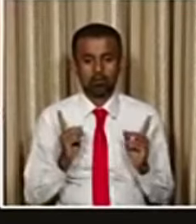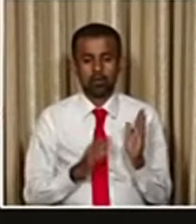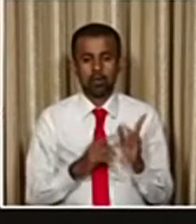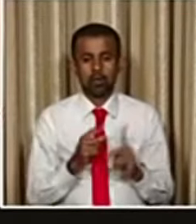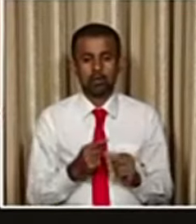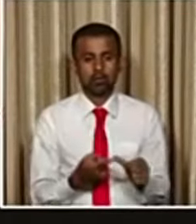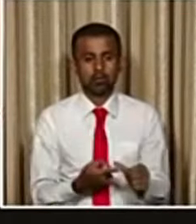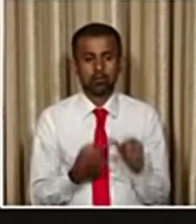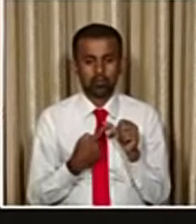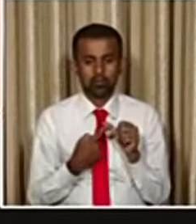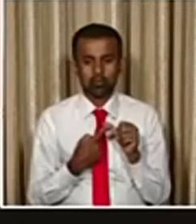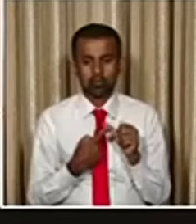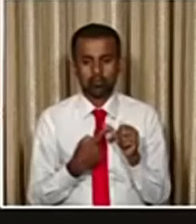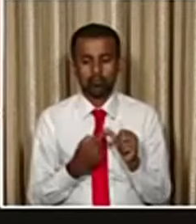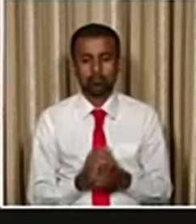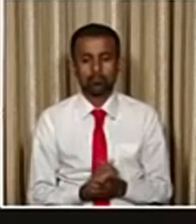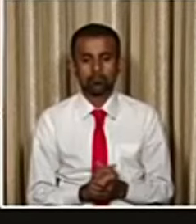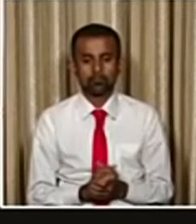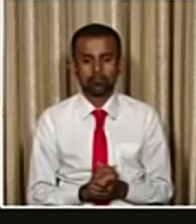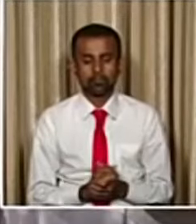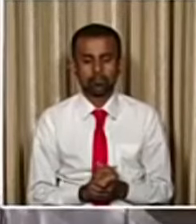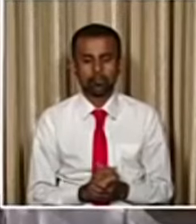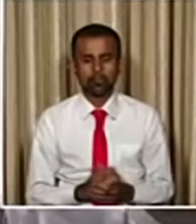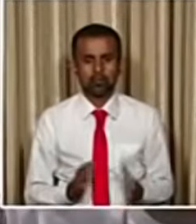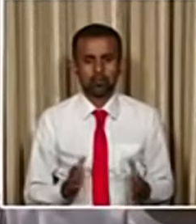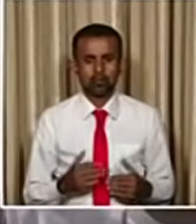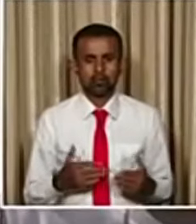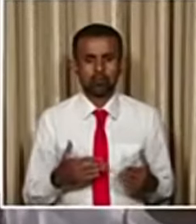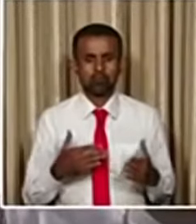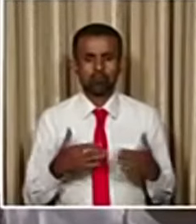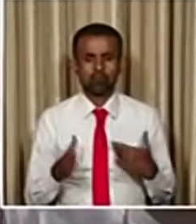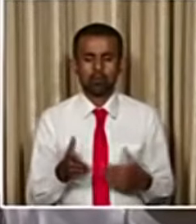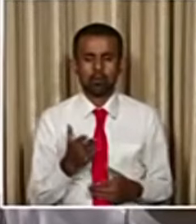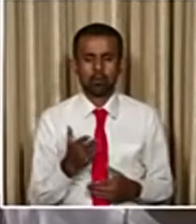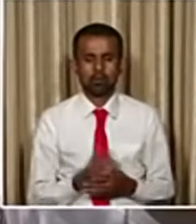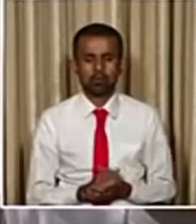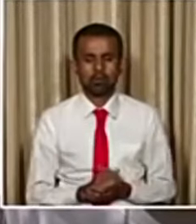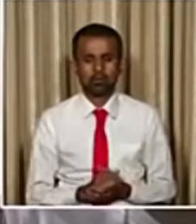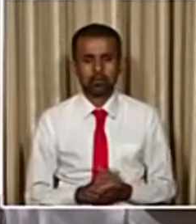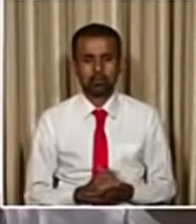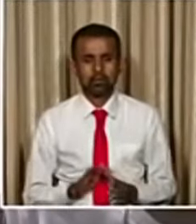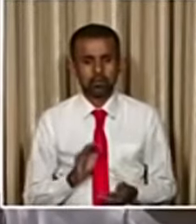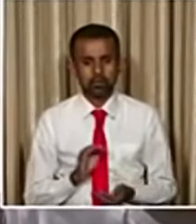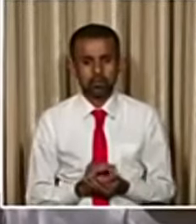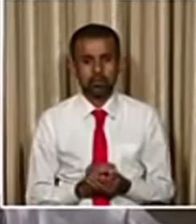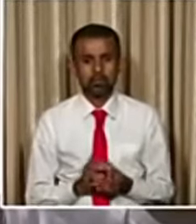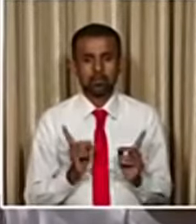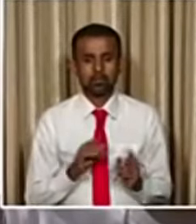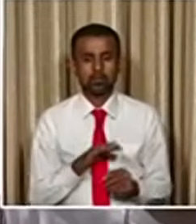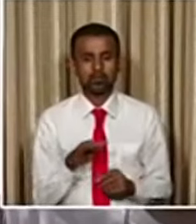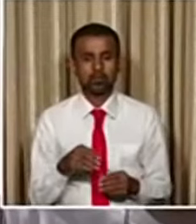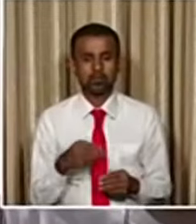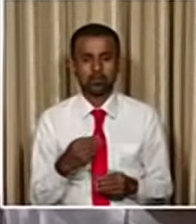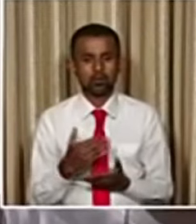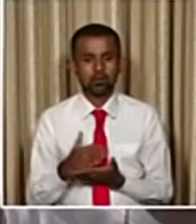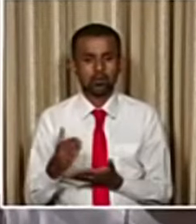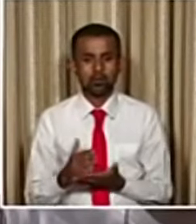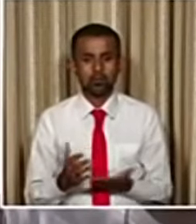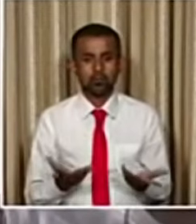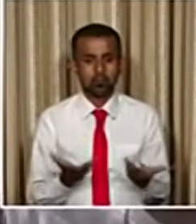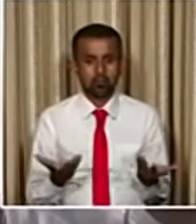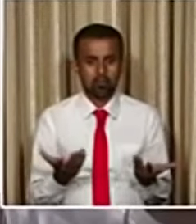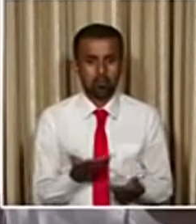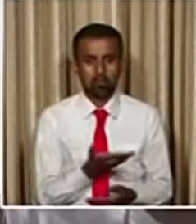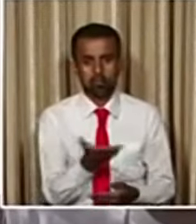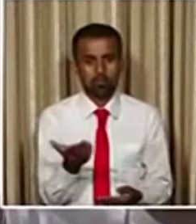ಕ್ರೀಡಾಮತ್ತುಮ ದೀಪ ಉತ್ತರೆಯ ಮಂಗಿತಾನೆ ಏ ಕಾರಣಾವಲ ತವತ್ ಪರಸ್ಪರ್ಯಾಕ್ ಮತ್ತು ಏಮೇನ್ ತೀಯನುವ ದಮ್ಮೆ ತೀಯನ ಕ್ರೀಡಾ ಪಿಟ್ಟಿಗೆ ನಡತ್ತು ಕರಗಣ್ಣ ಸಹ ನಾಯಕವಾಗಣ್ಣ ಬ್ಯಾಕಿಯನಿಗೆ